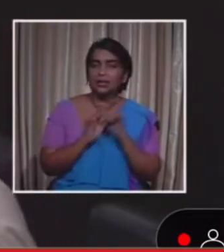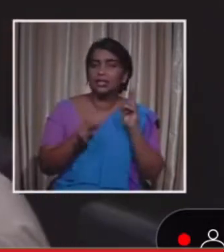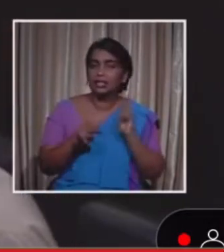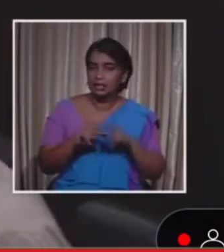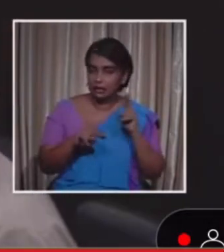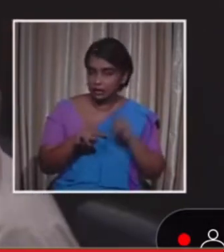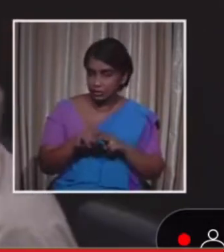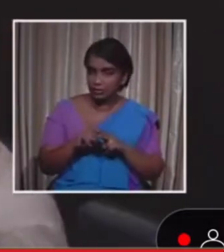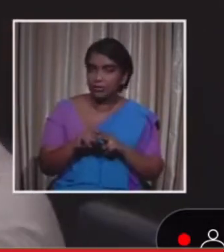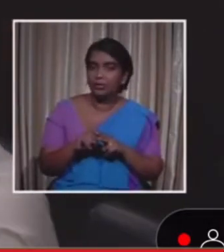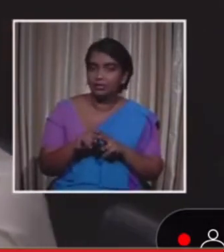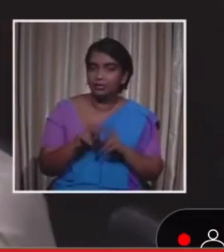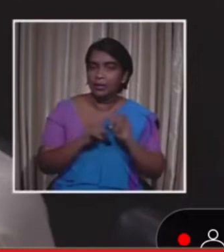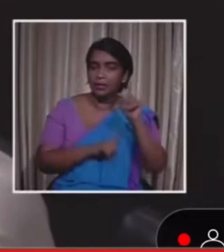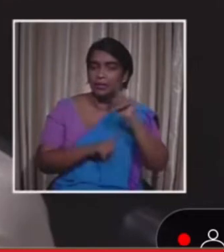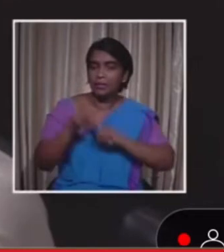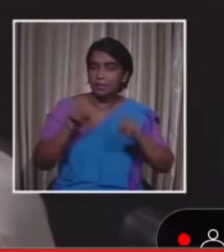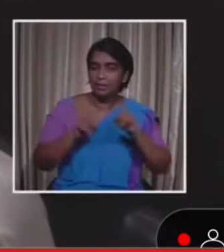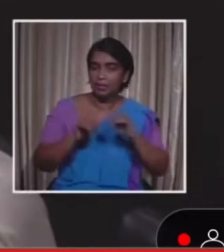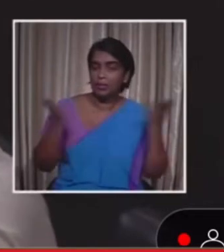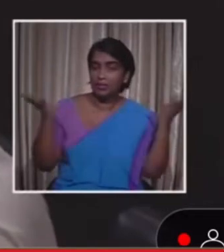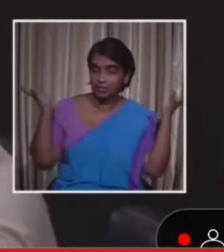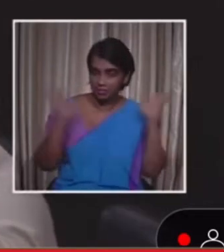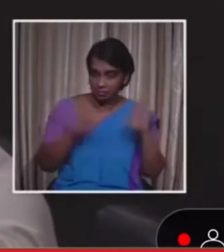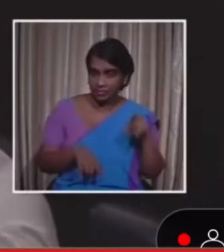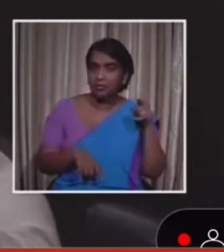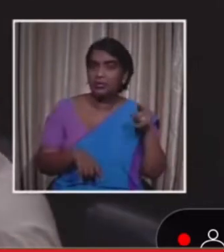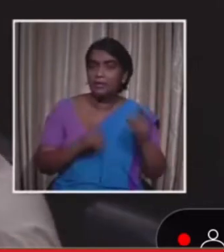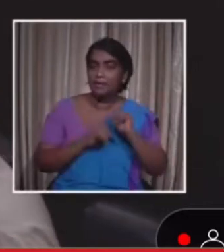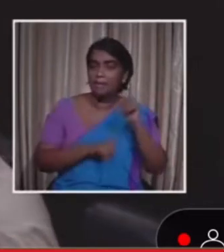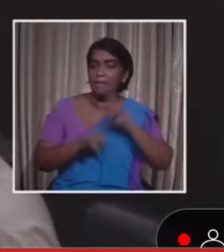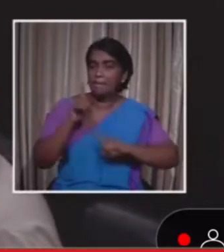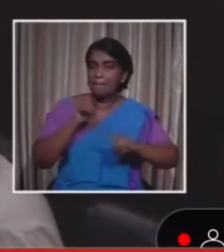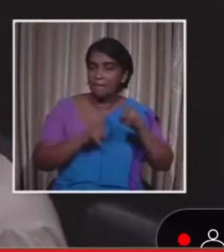බ්‍රහස්පතින්දයි සිකුරාදයි මේ පාර්ලිමේන්තුව රැස් වෙලා